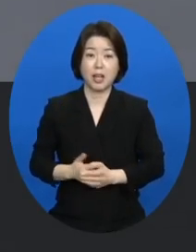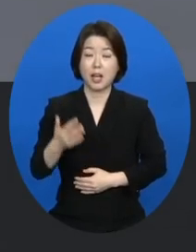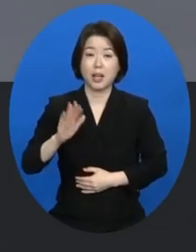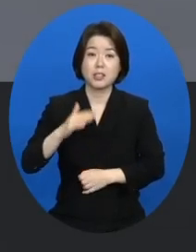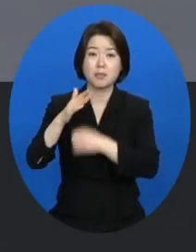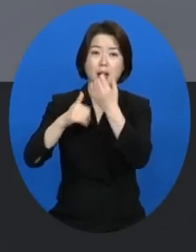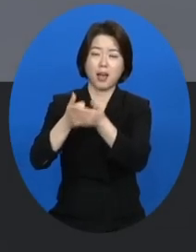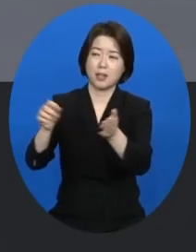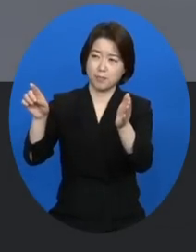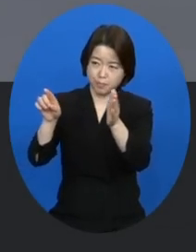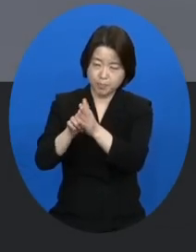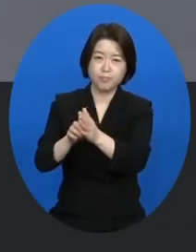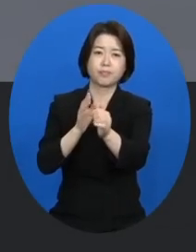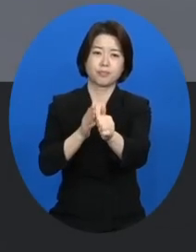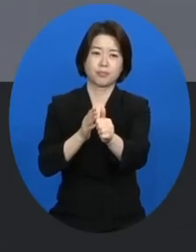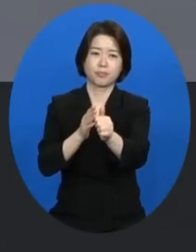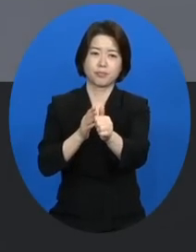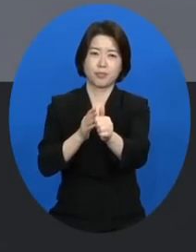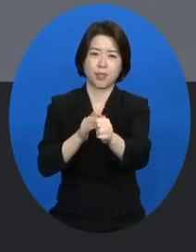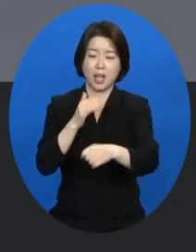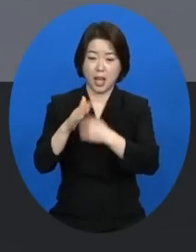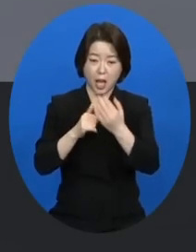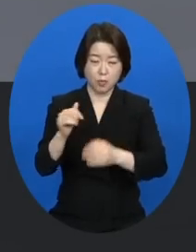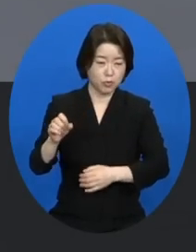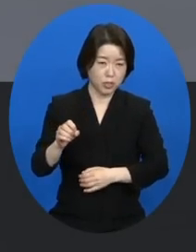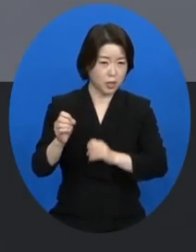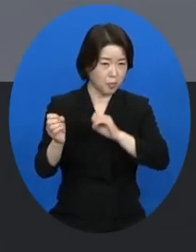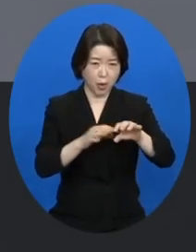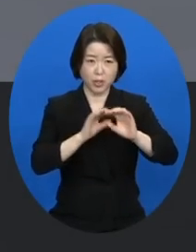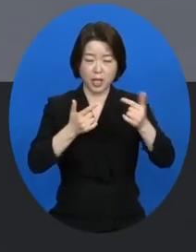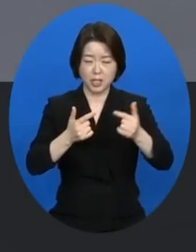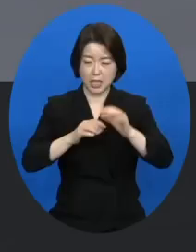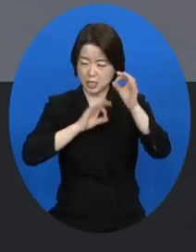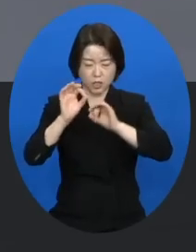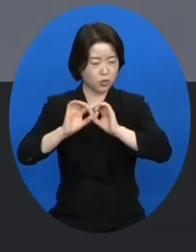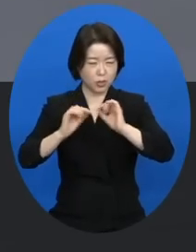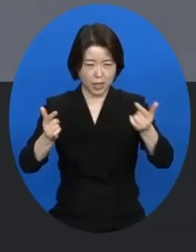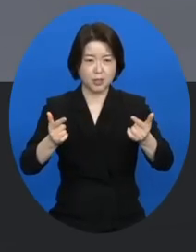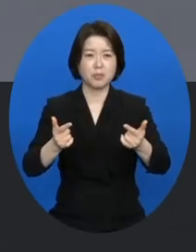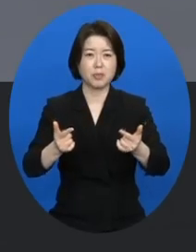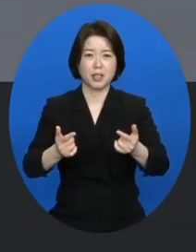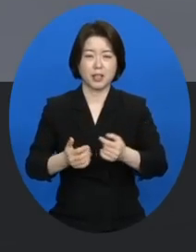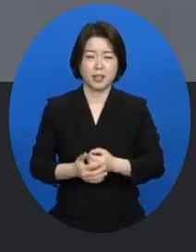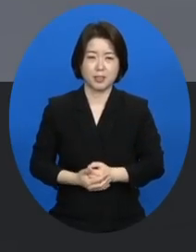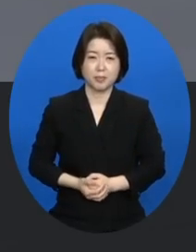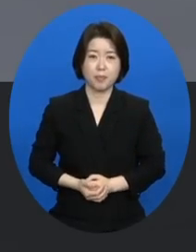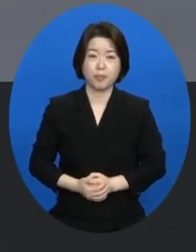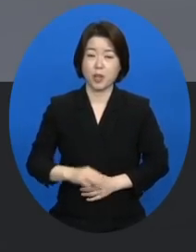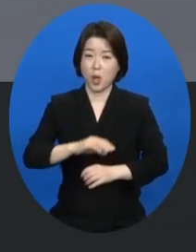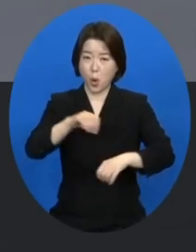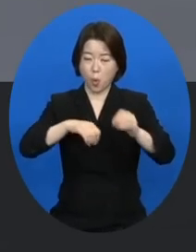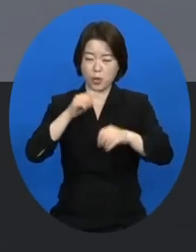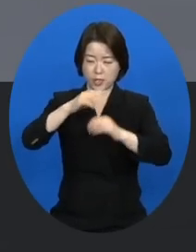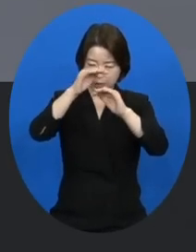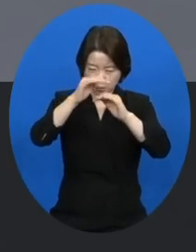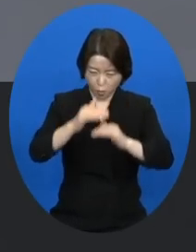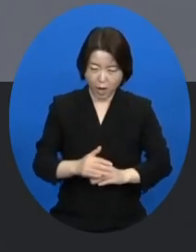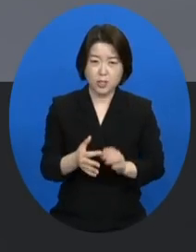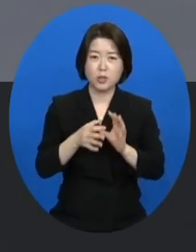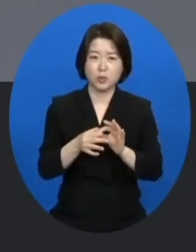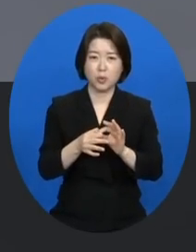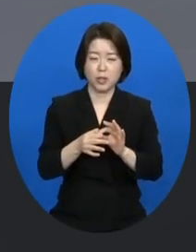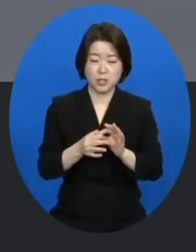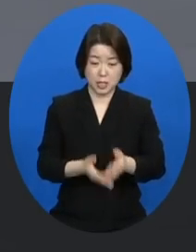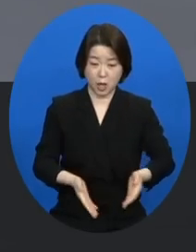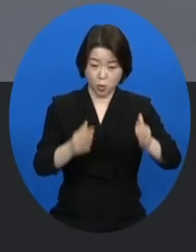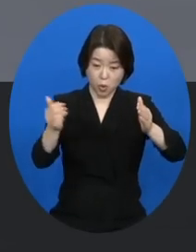하나님을 신뢰하십시오. 하나님 우리를 잊으신 것이 아니고 하나님 실수하는 것이 아니라는 사실입니다. 오히려 그 과정을 통해서 구덩이